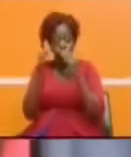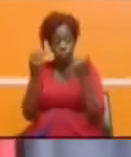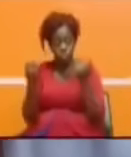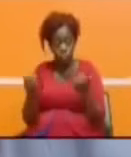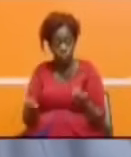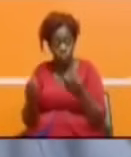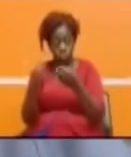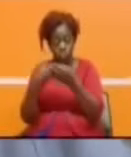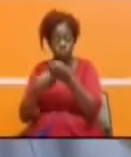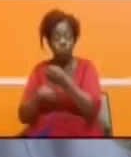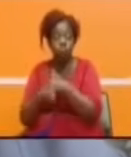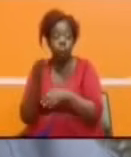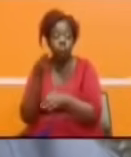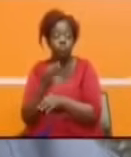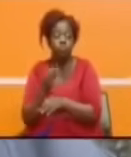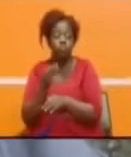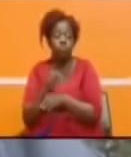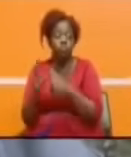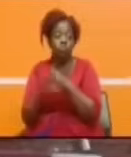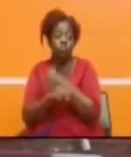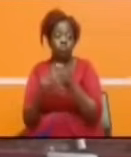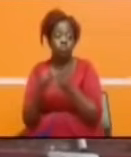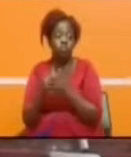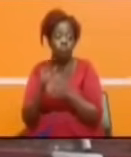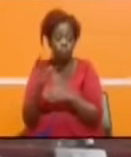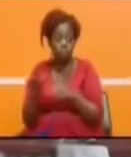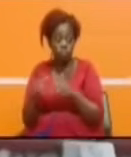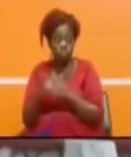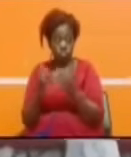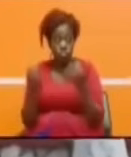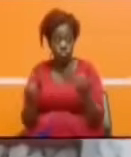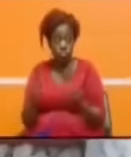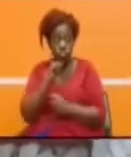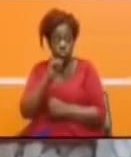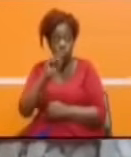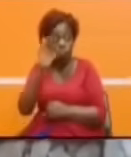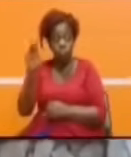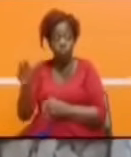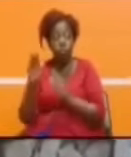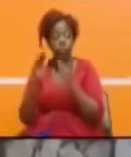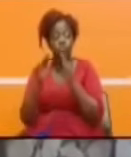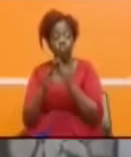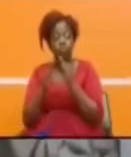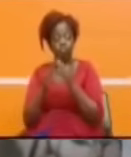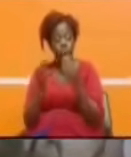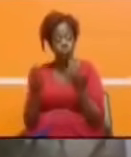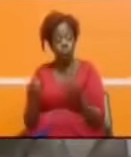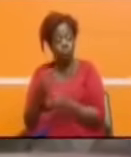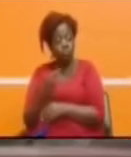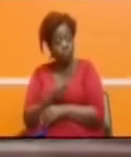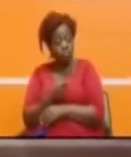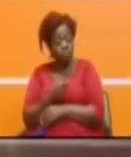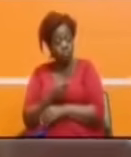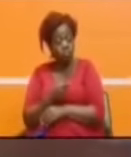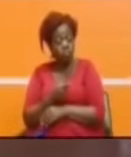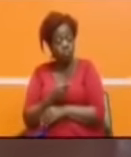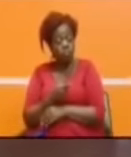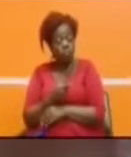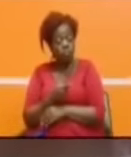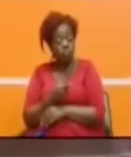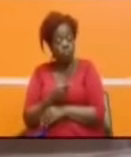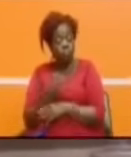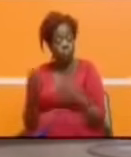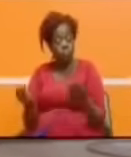gogonya gaatundibwa abafere ne batwala ssente zonna. Kati omusasi wafazzeeyo mu maka ga Joshua Kibirige ne Jeni Nakigudde